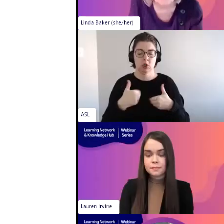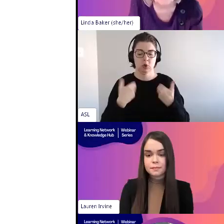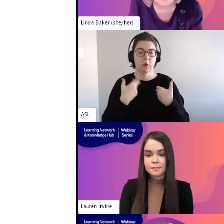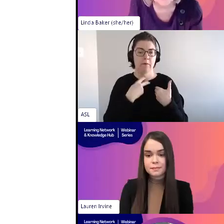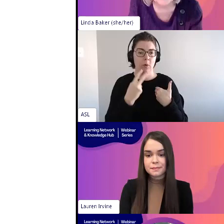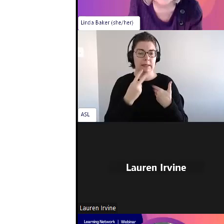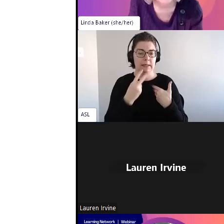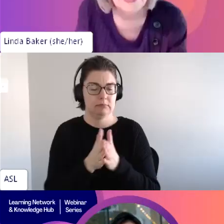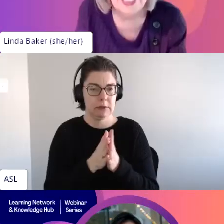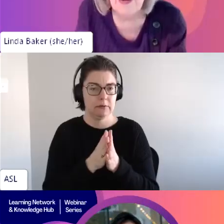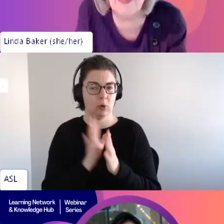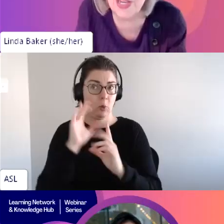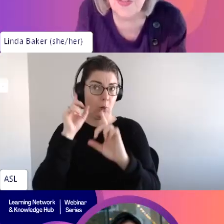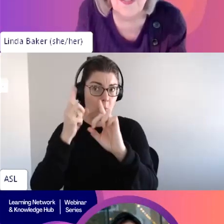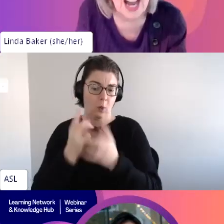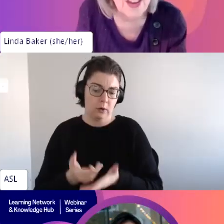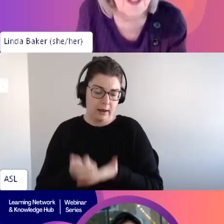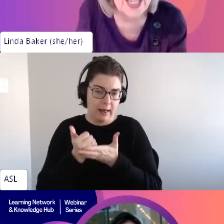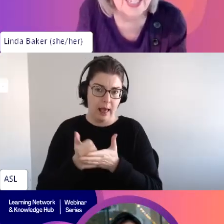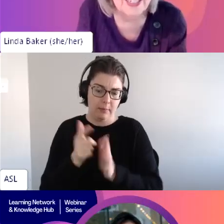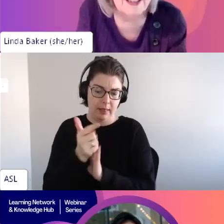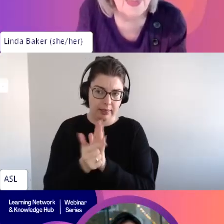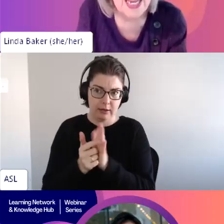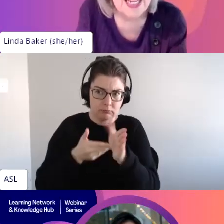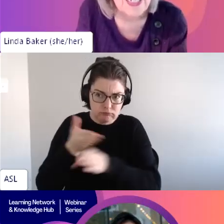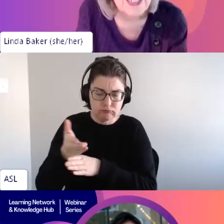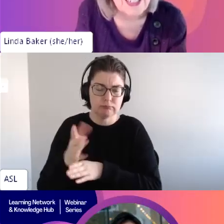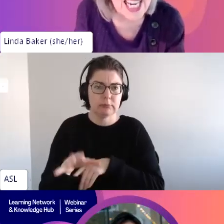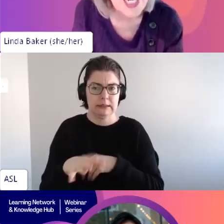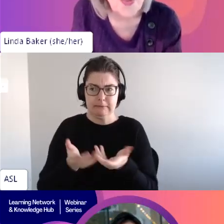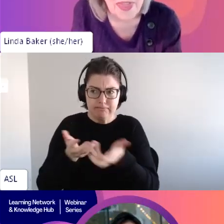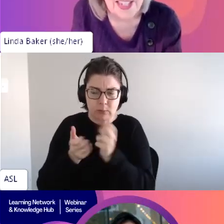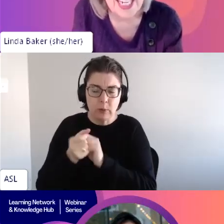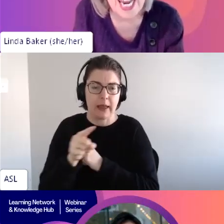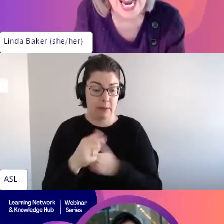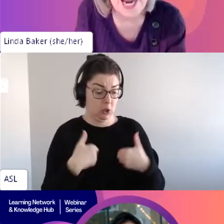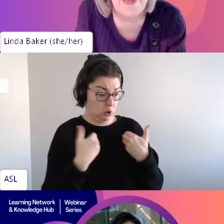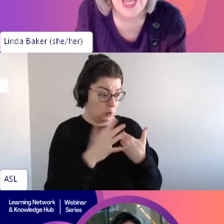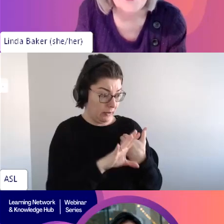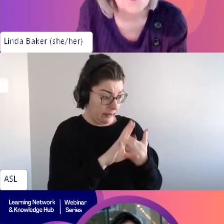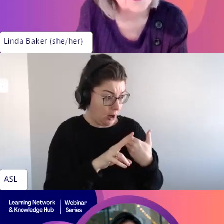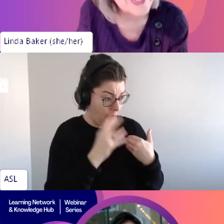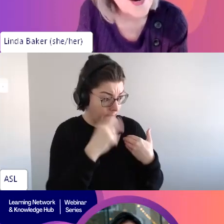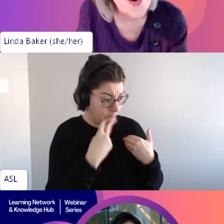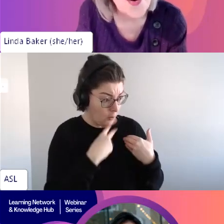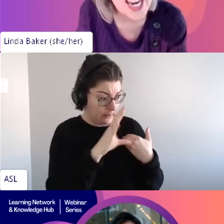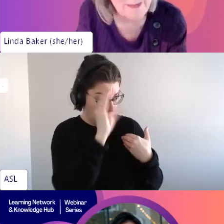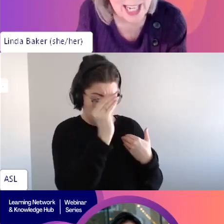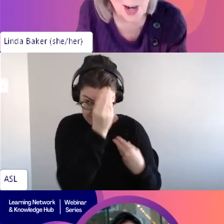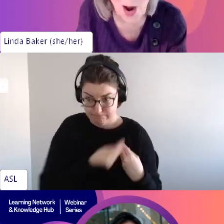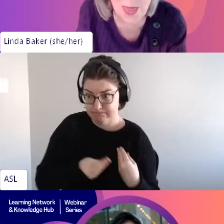elle espère éduquer les professionnels juridiques et aider les jeunes à trouver leur voie Selena est ici aujourd'hui